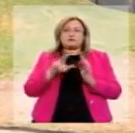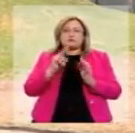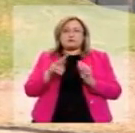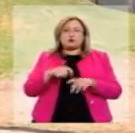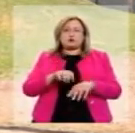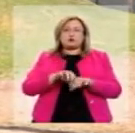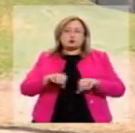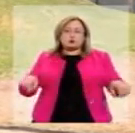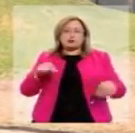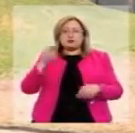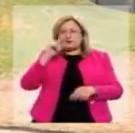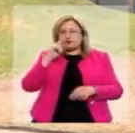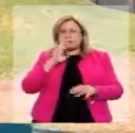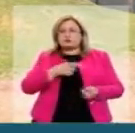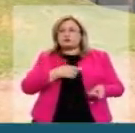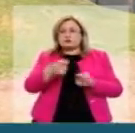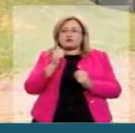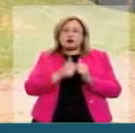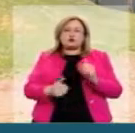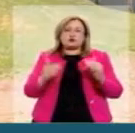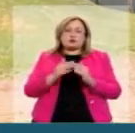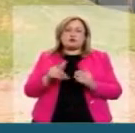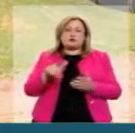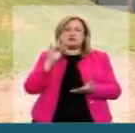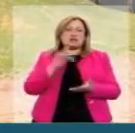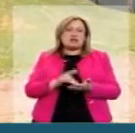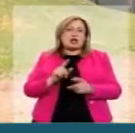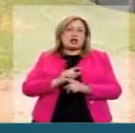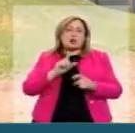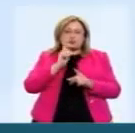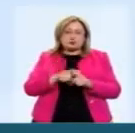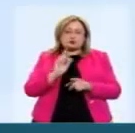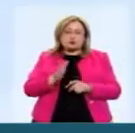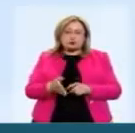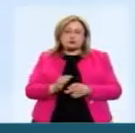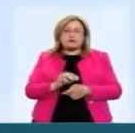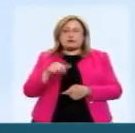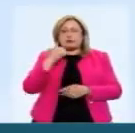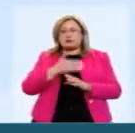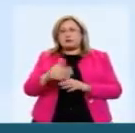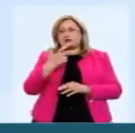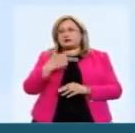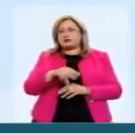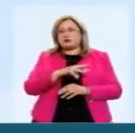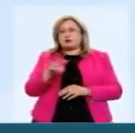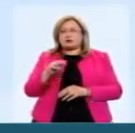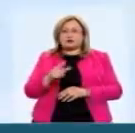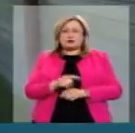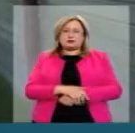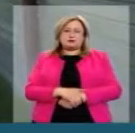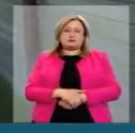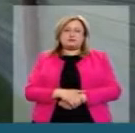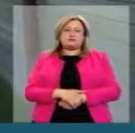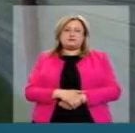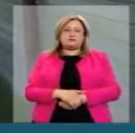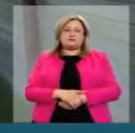үйге кіргізілетін болады. Бұған биыл 333 миллион теңге бөлінді. Сонымен қатар алдағы жылдары тағы 11 ауылға